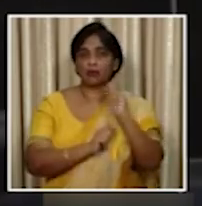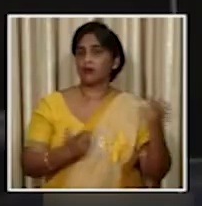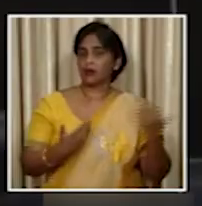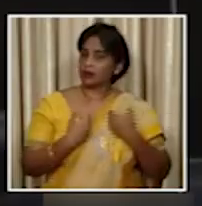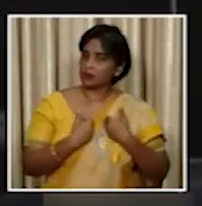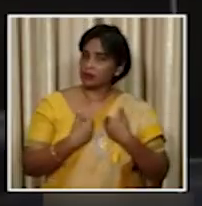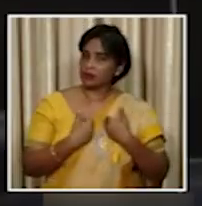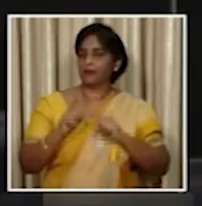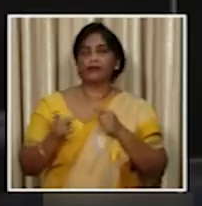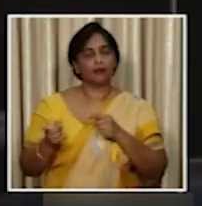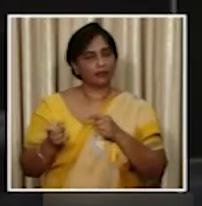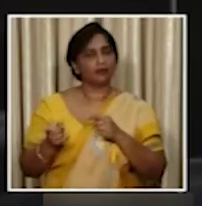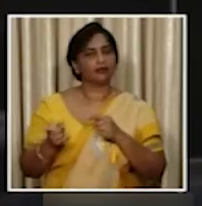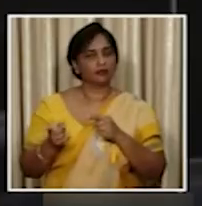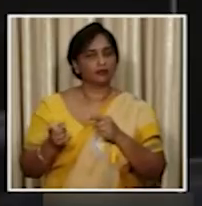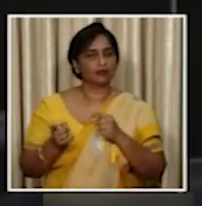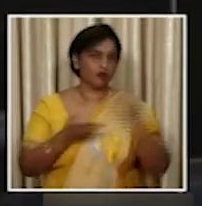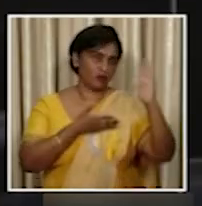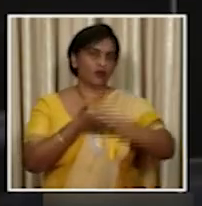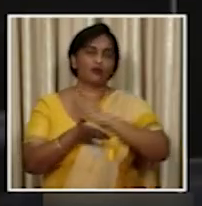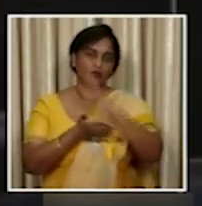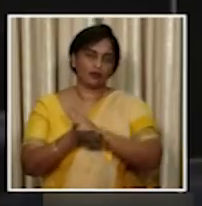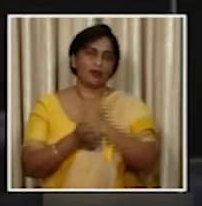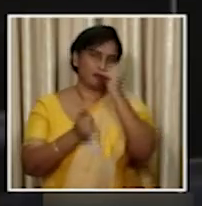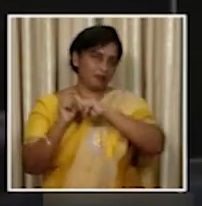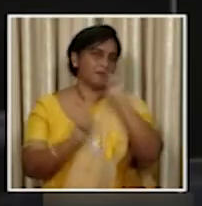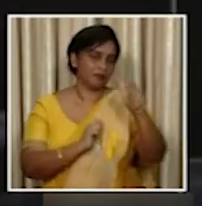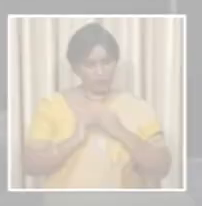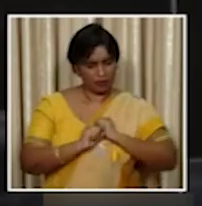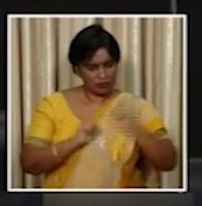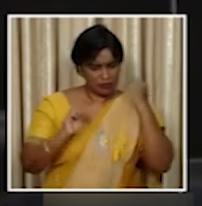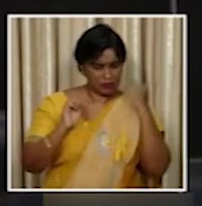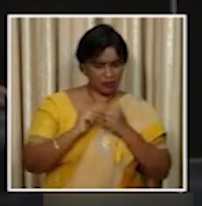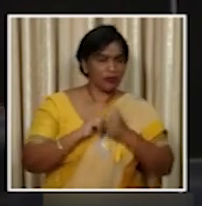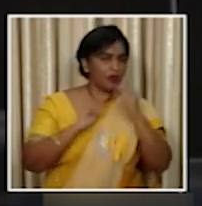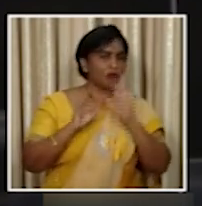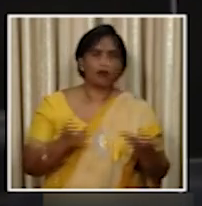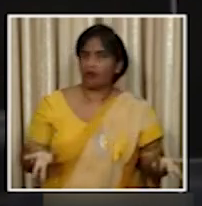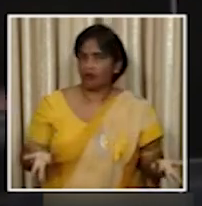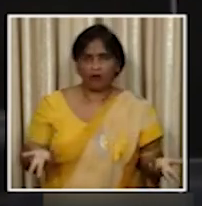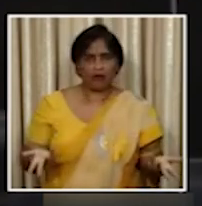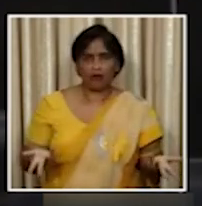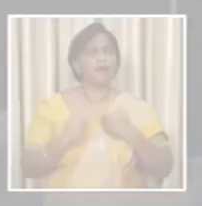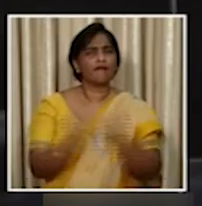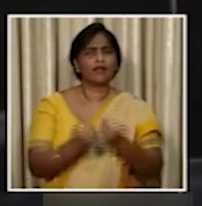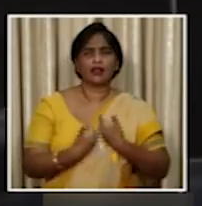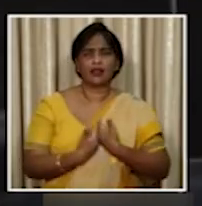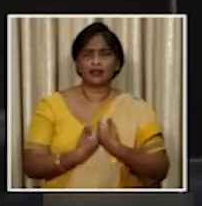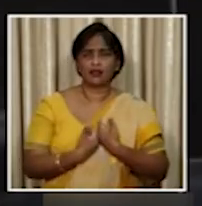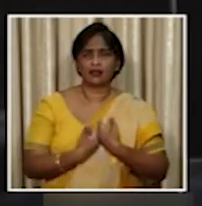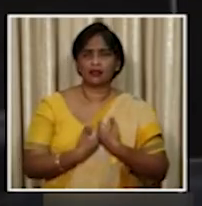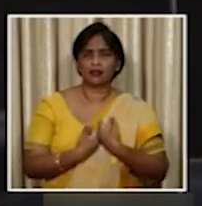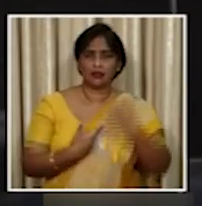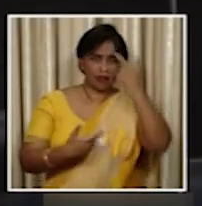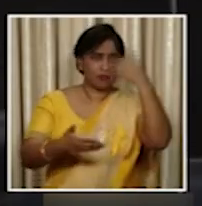කියලා මම වඳින්න ඕනේ කොහෙන් හරි උදව් කරන කෙනෙක්ට පඩි ගෙවන්න කියලා. එහෙමයි කරගෙන යන්නේ. එහෙම මොකද්ද මේකේ තත්ත්වය? ඇයි මම මේක කරන්නේ? මගේ ප්‍රෙෂර්